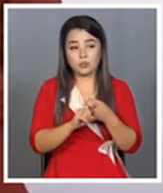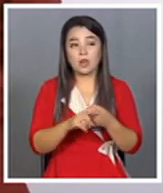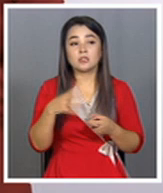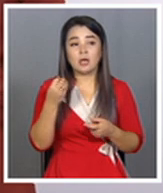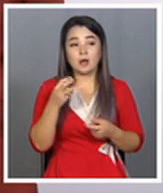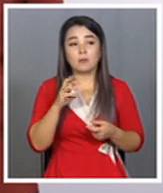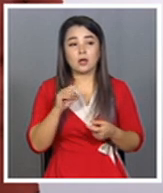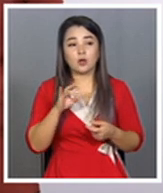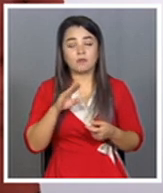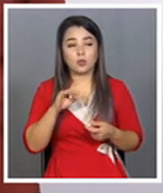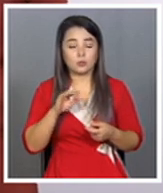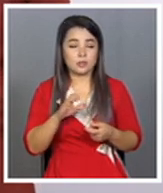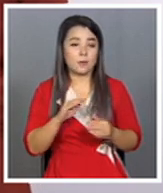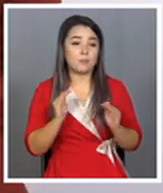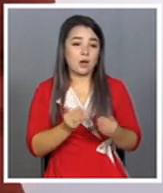және макровирустар.